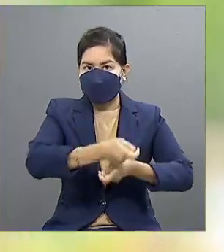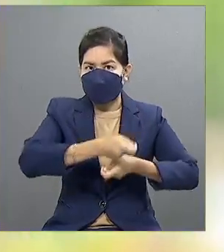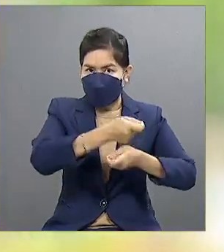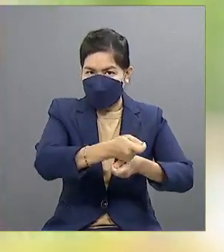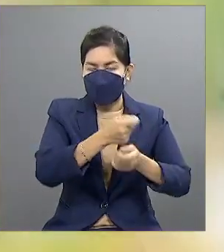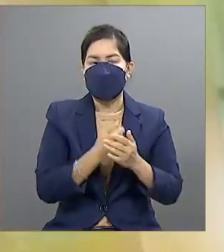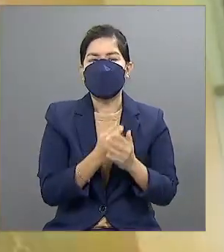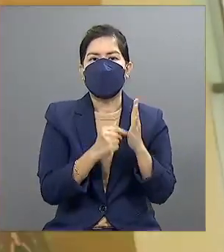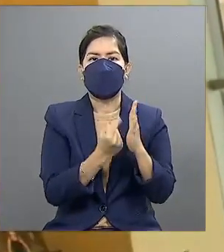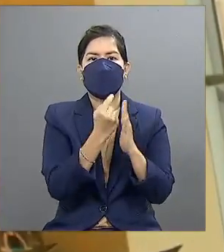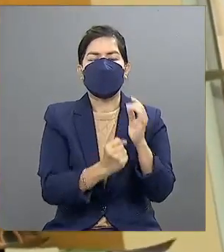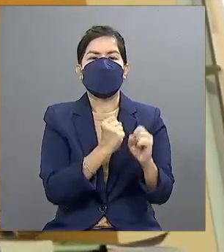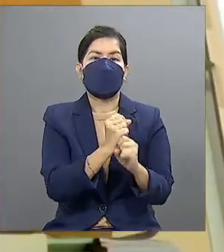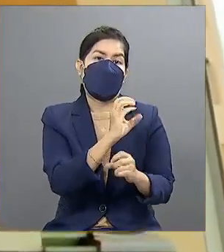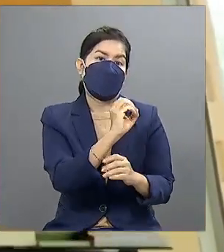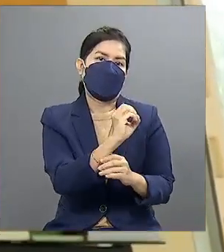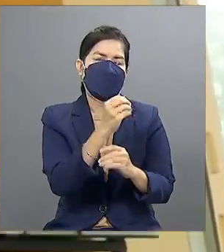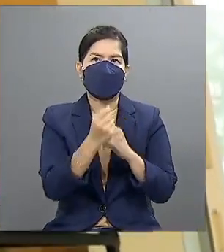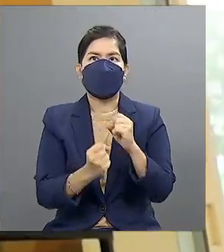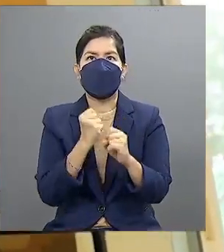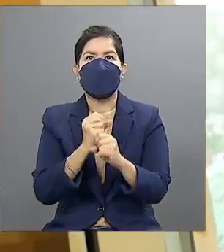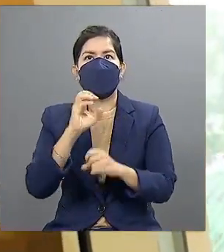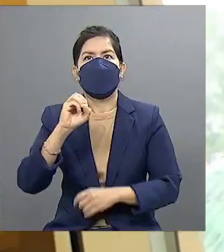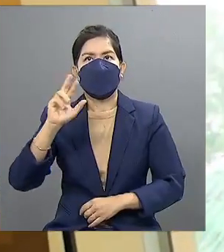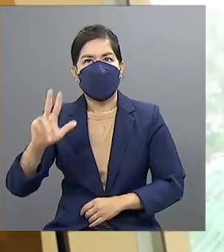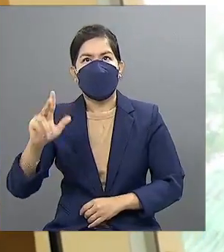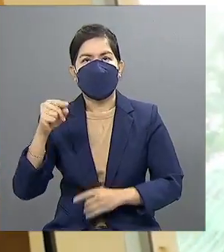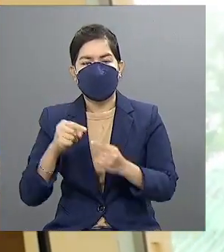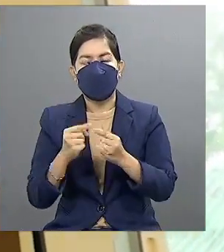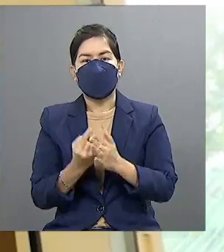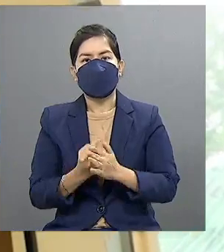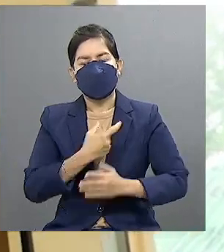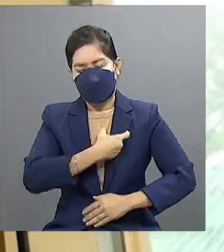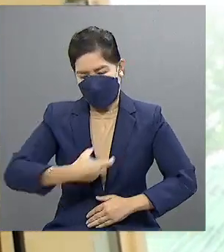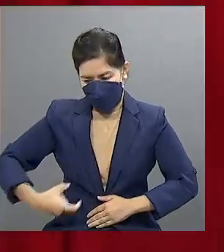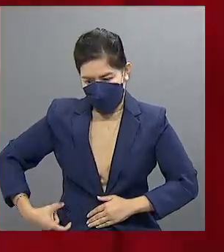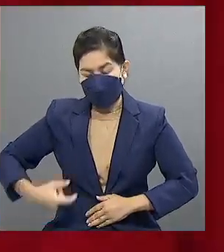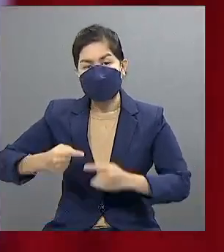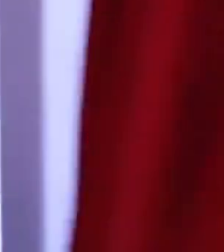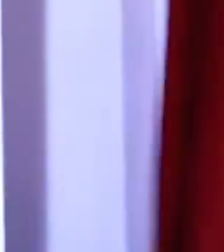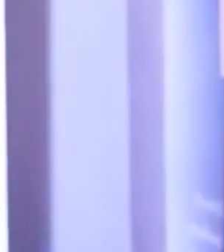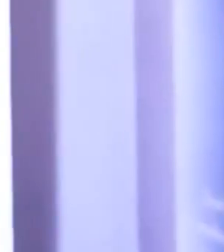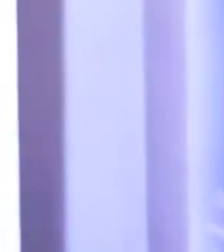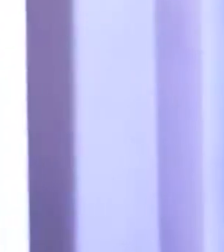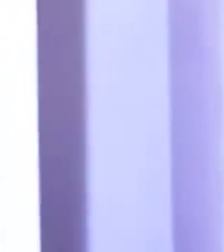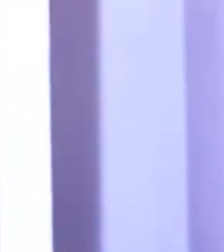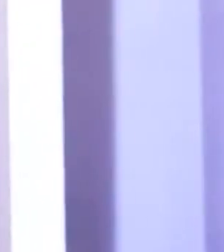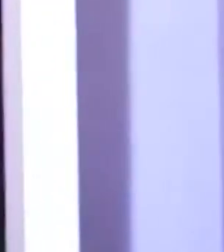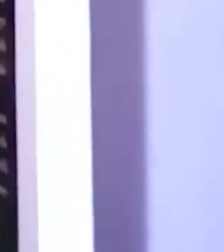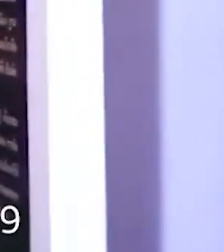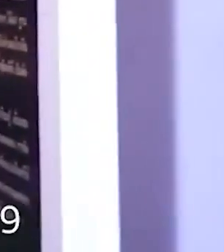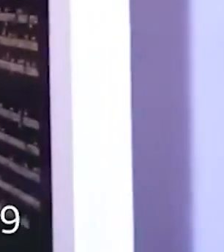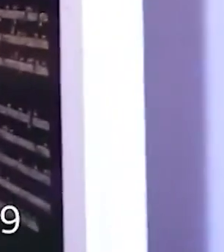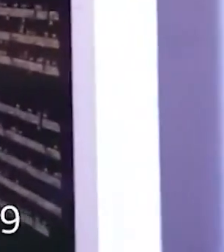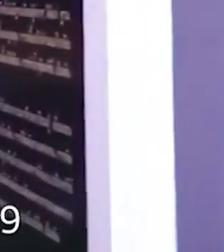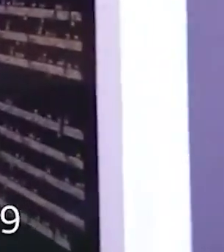าหลานเธอพระองค์เจ้าพัชรกิติยาภาก็พระราชทานโครงการกำลังใจมาให้ซึ่งโครงการกำลังใจเนี่ยเป็นการนำพี่น้องผู้ต้องขังใกล้ๆพ้นโทษมาฝึกวิชา